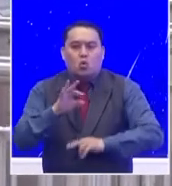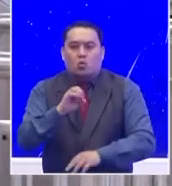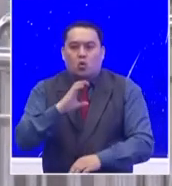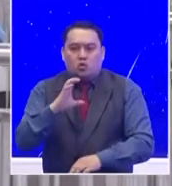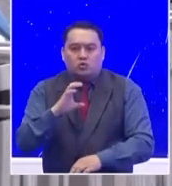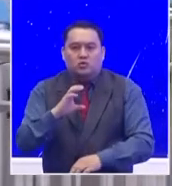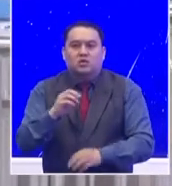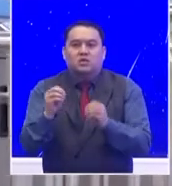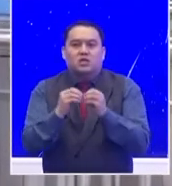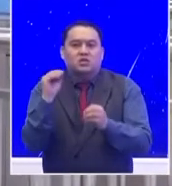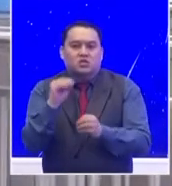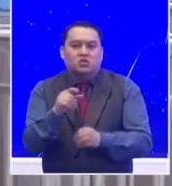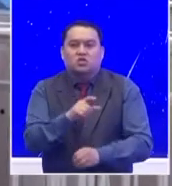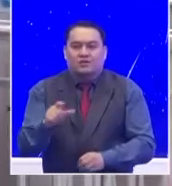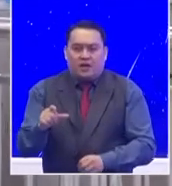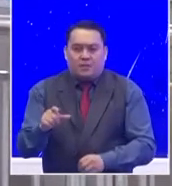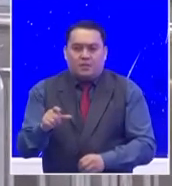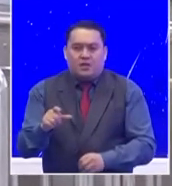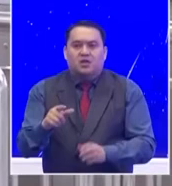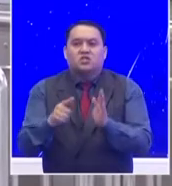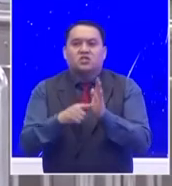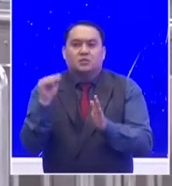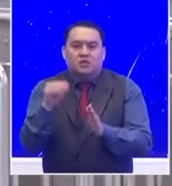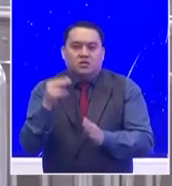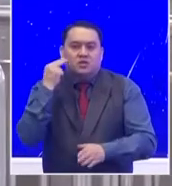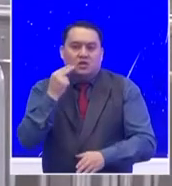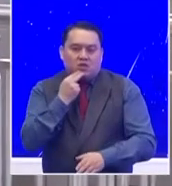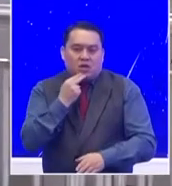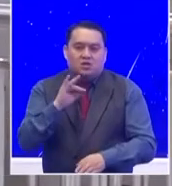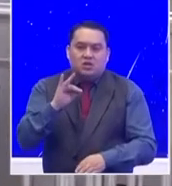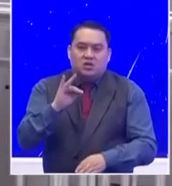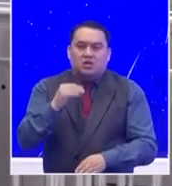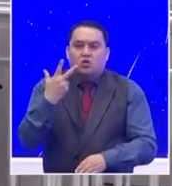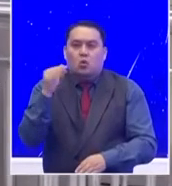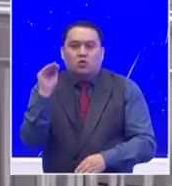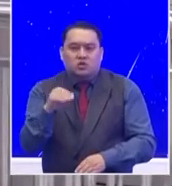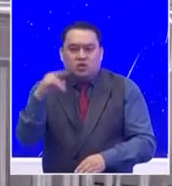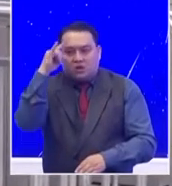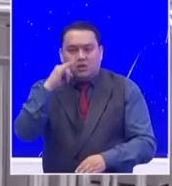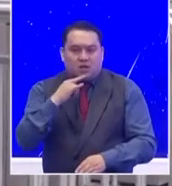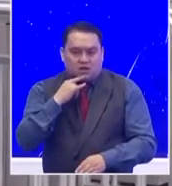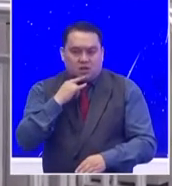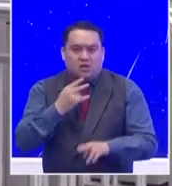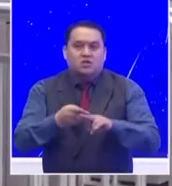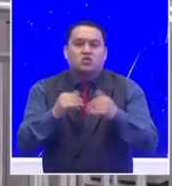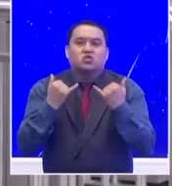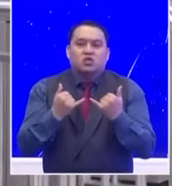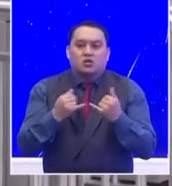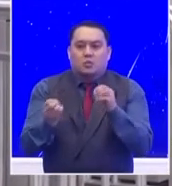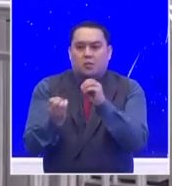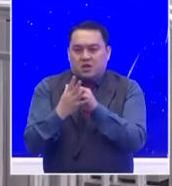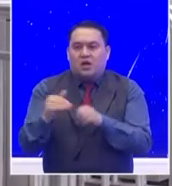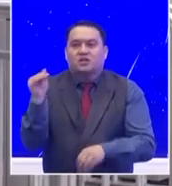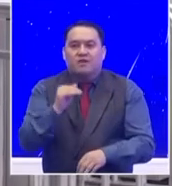посещает около 10 тысяч человек, порядка 7 тысяч с китайской стороны и 3 тысяч с казахстанской. На данный момент до